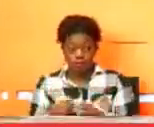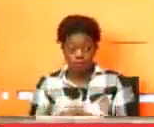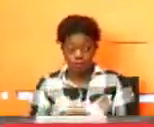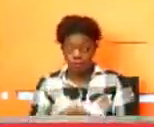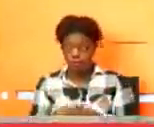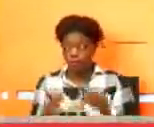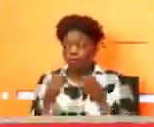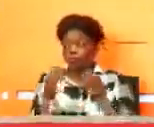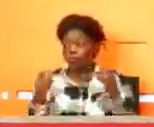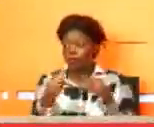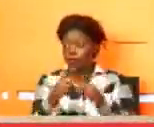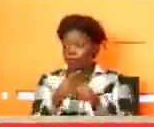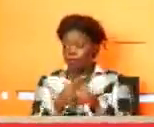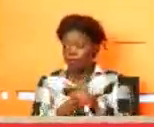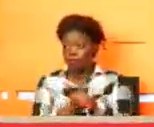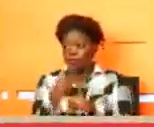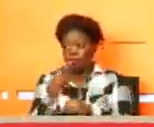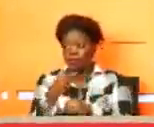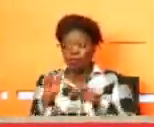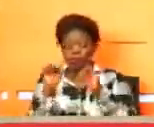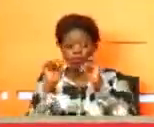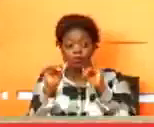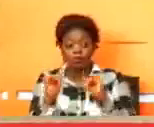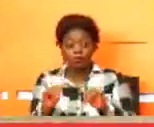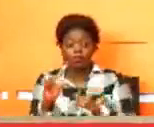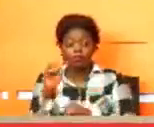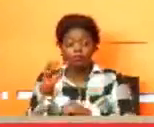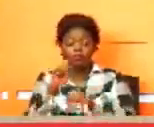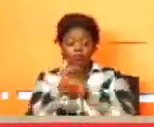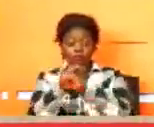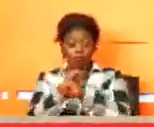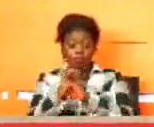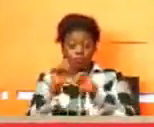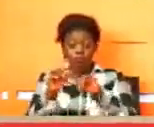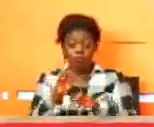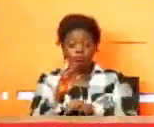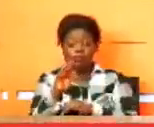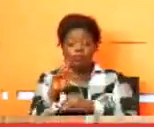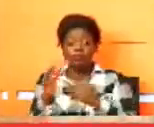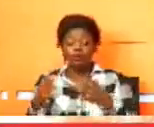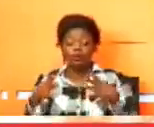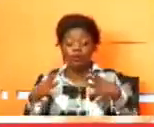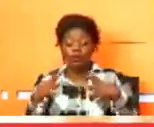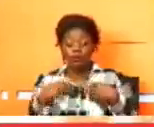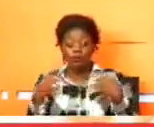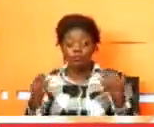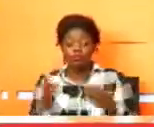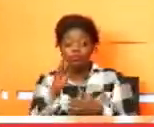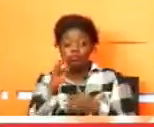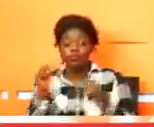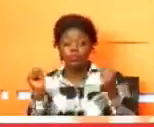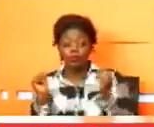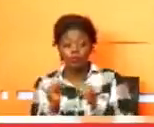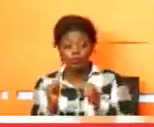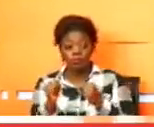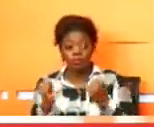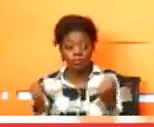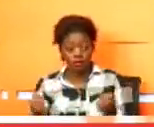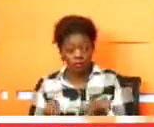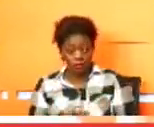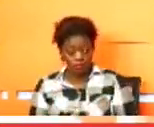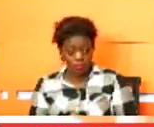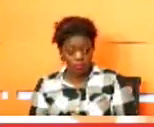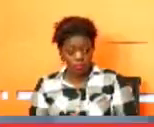ng'ebiseera ebisinga agamba mubeere balamu mwefukuume mubeere balamu tokkiriza kubeera mulwadde tokkiriza kulwala myoyo gya